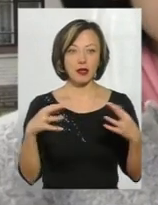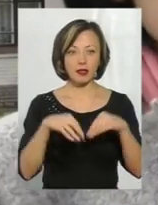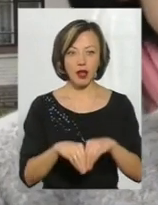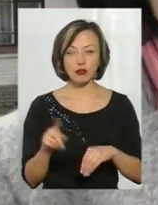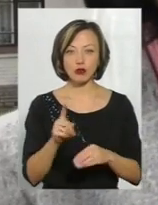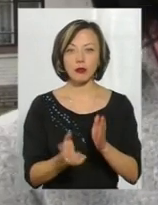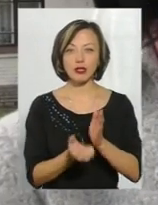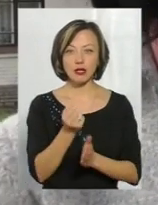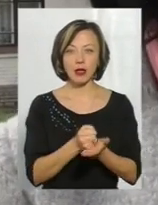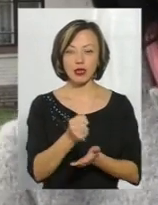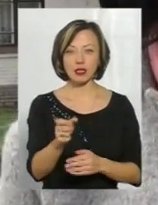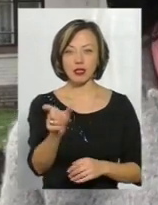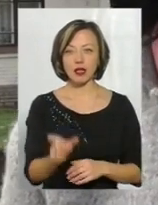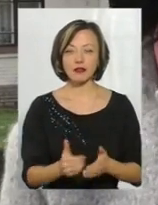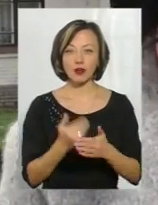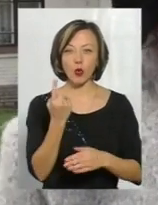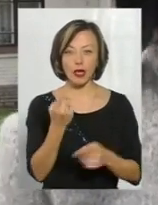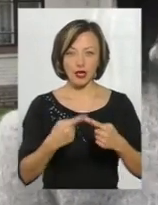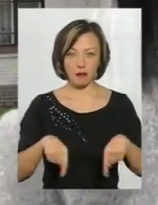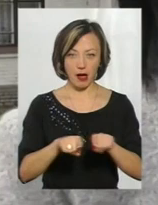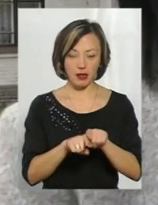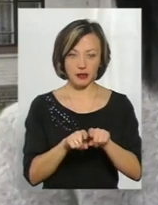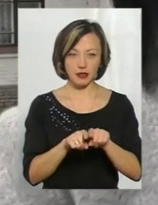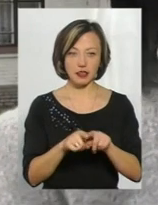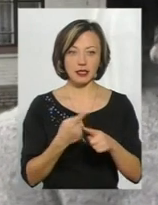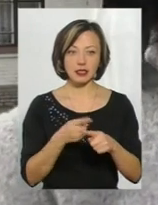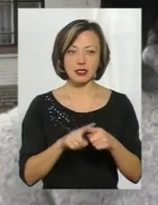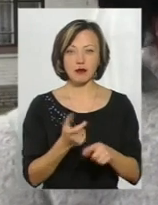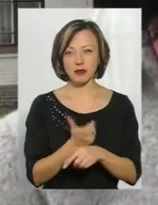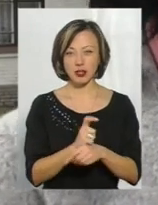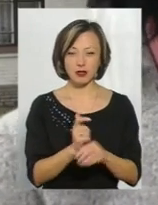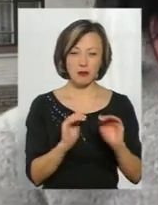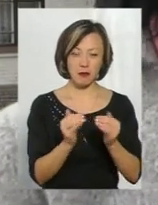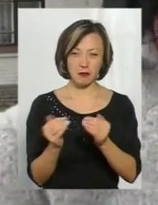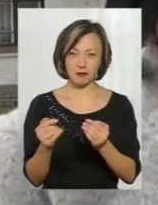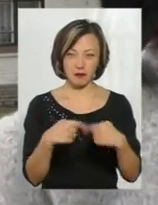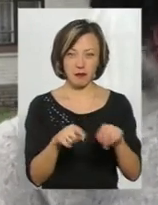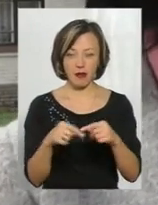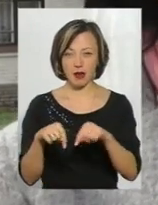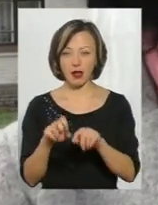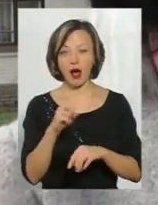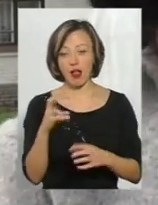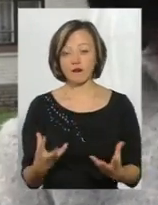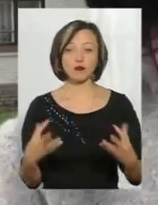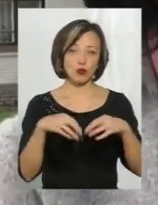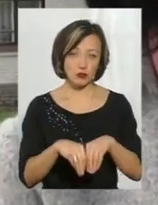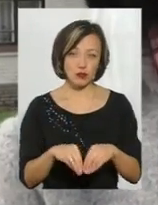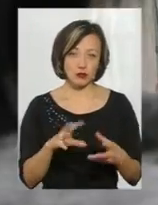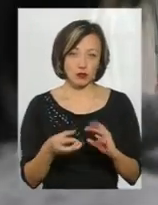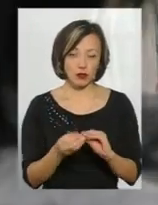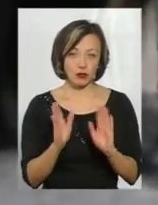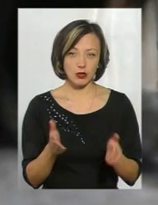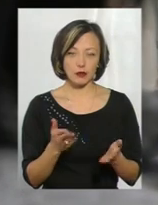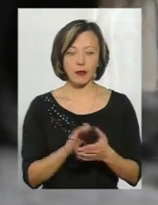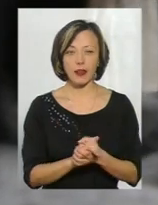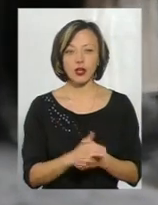того, щоб підтримати кандидата від однієї з партій. Це такі більш дрібні партії, але, ну, можливо, в сукупності воно дасть якийсь результат. Ну